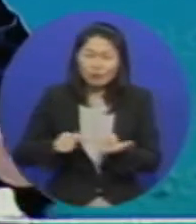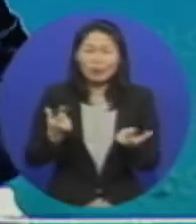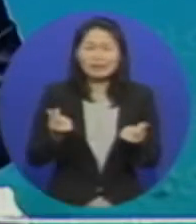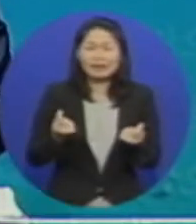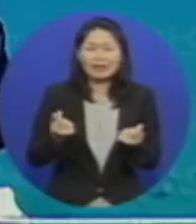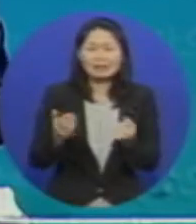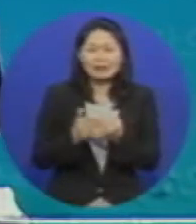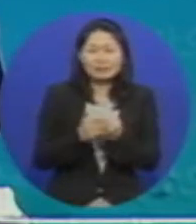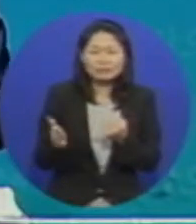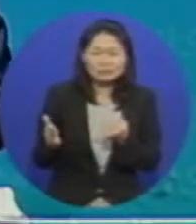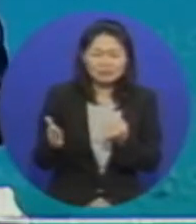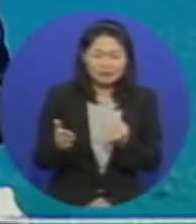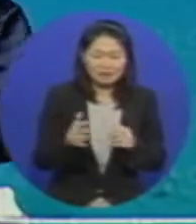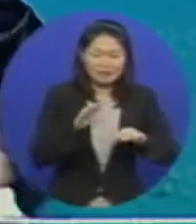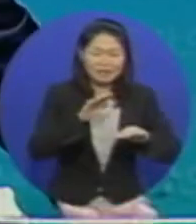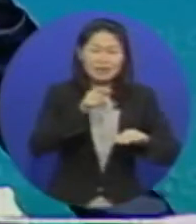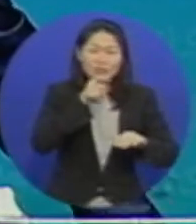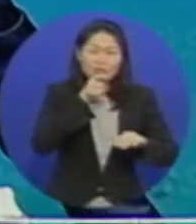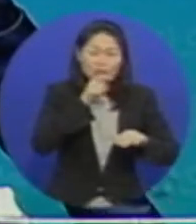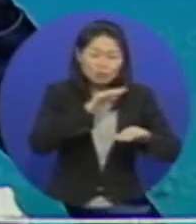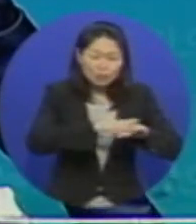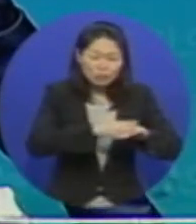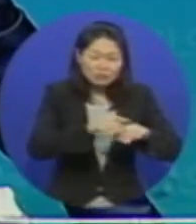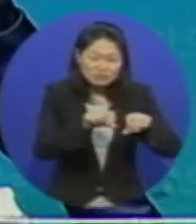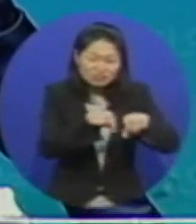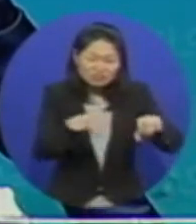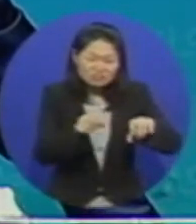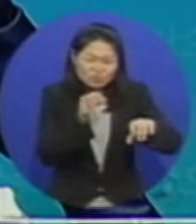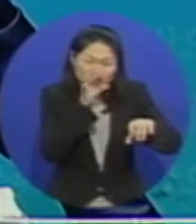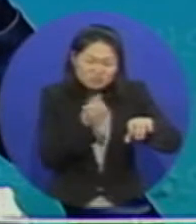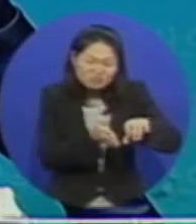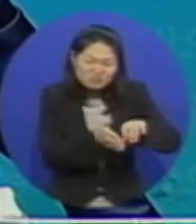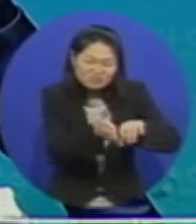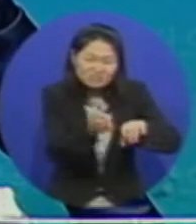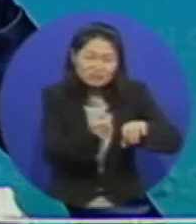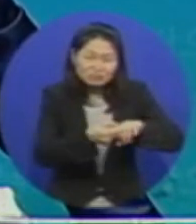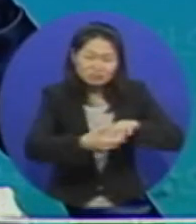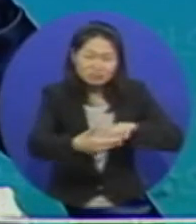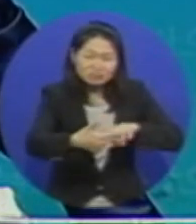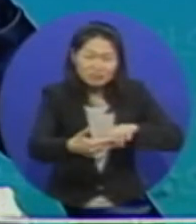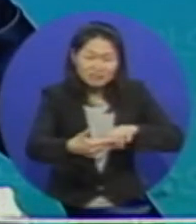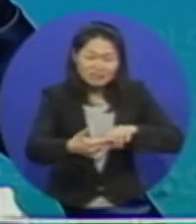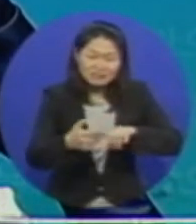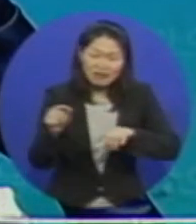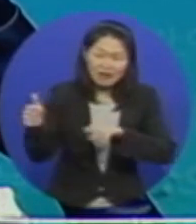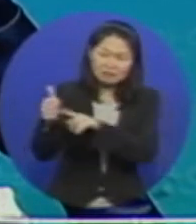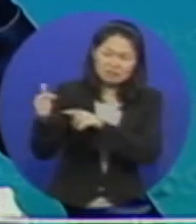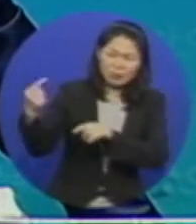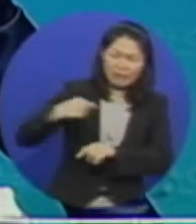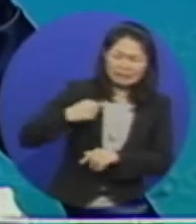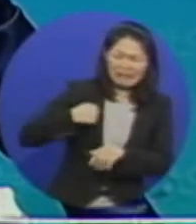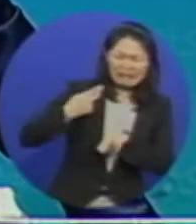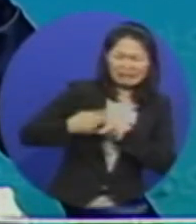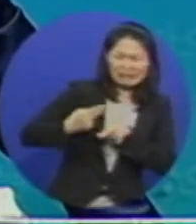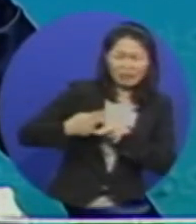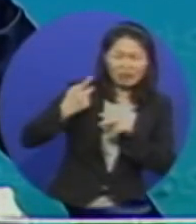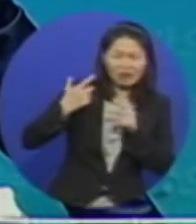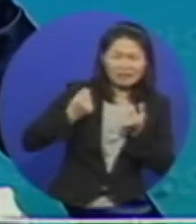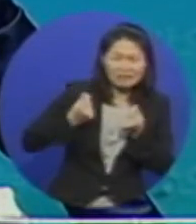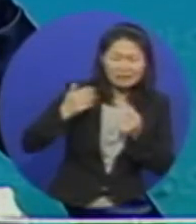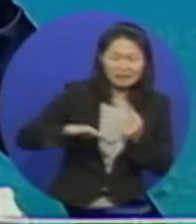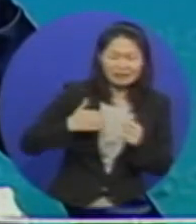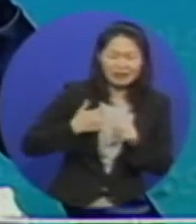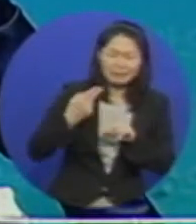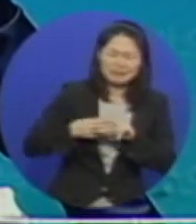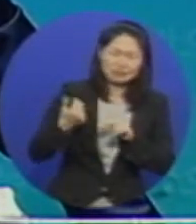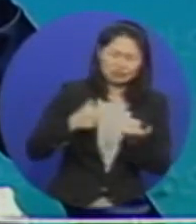그래서 그냥 논둑을 터서 물을 뽑았다는 거죠 이제 달려와서 나를 때릴 텐데 그러다 거 보면 그냥 맞아 죽는